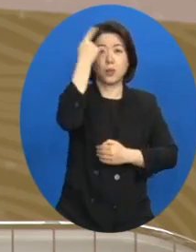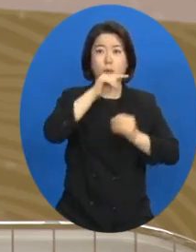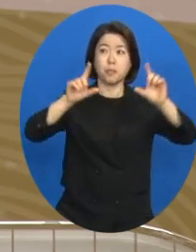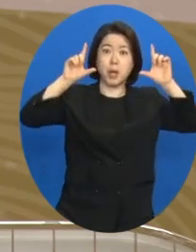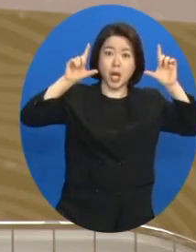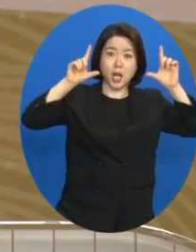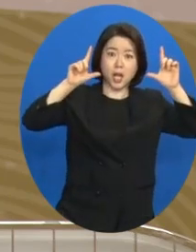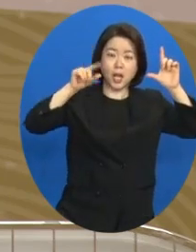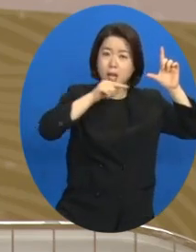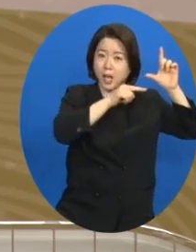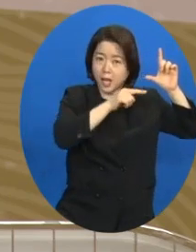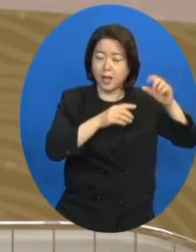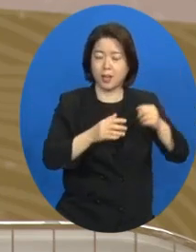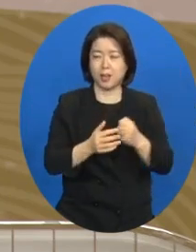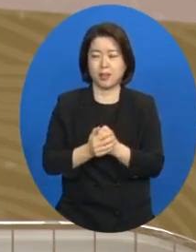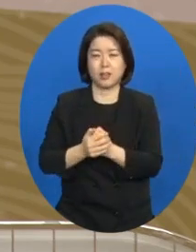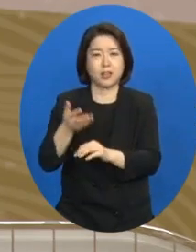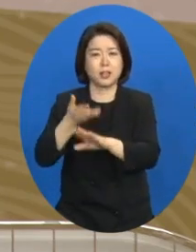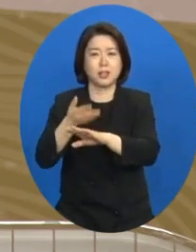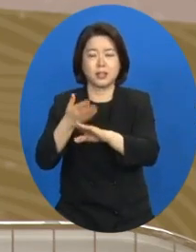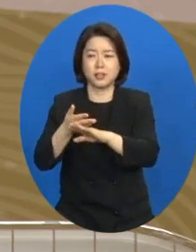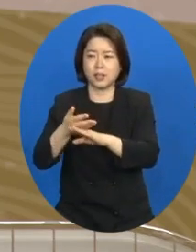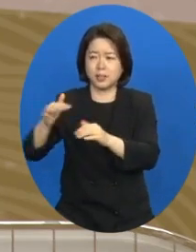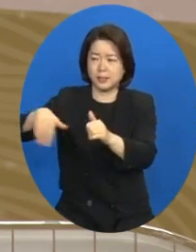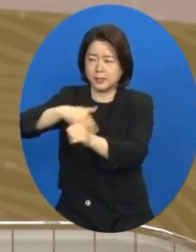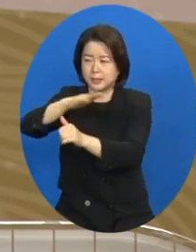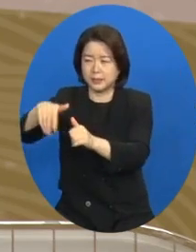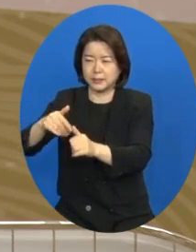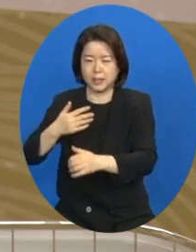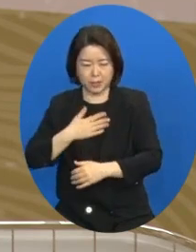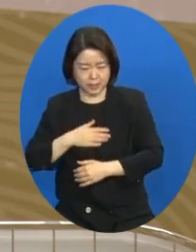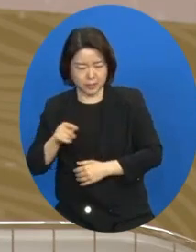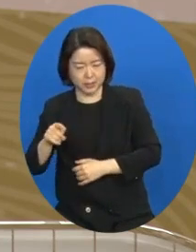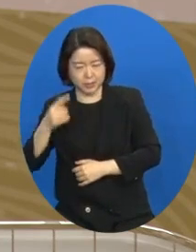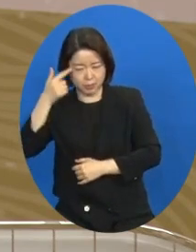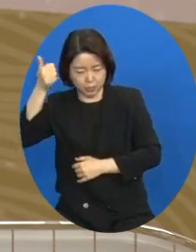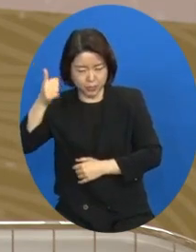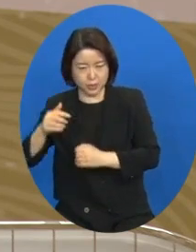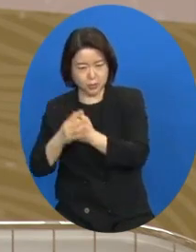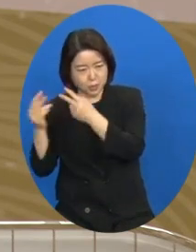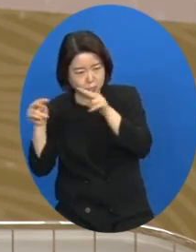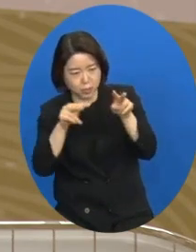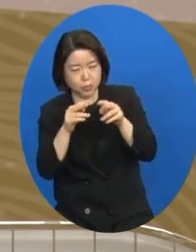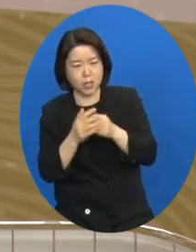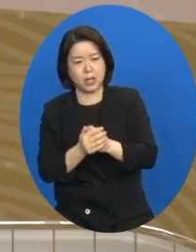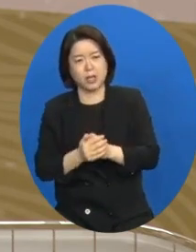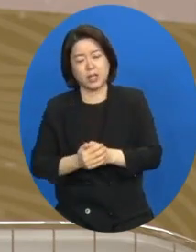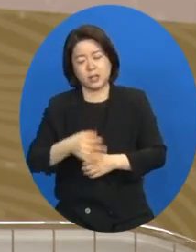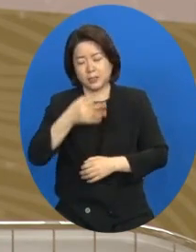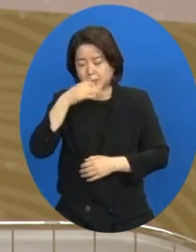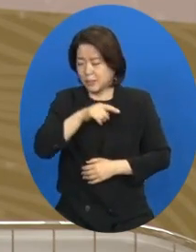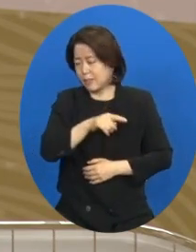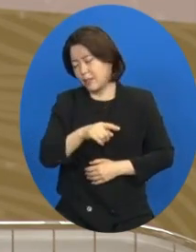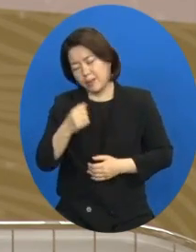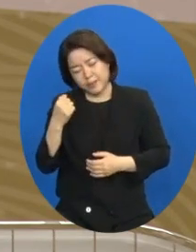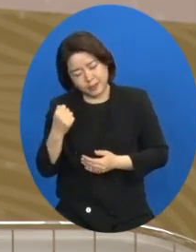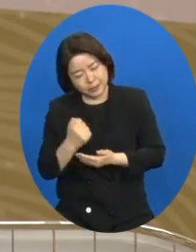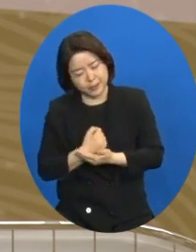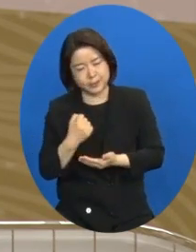드려요 다른 사정을 아는 목사님들은 놈을 어머 힘들어 하시던